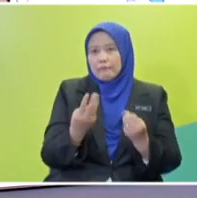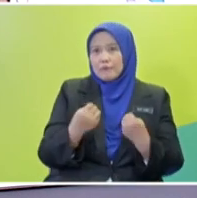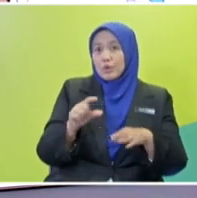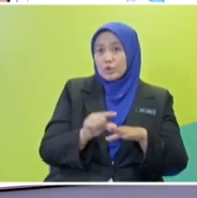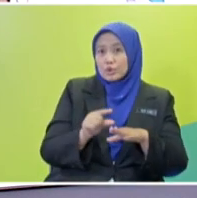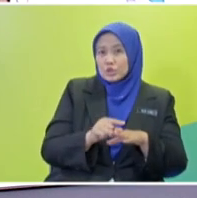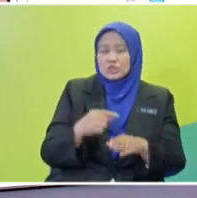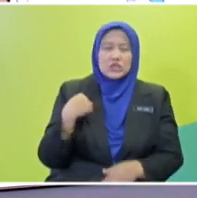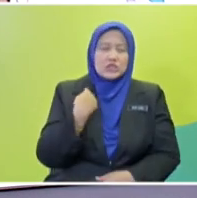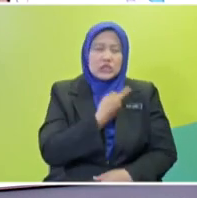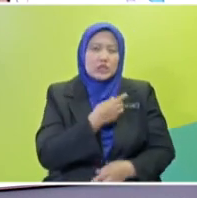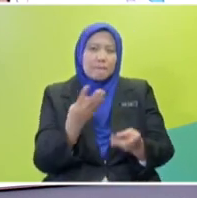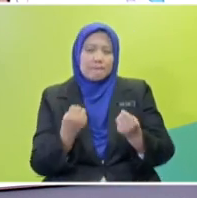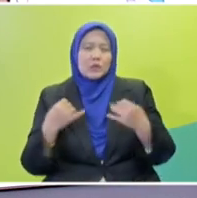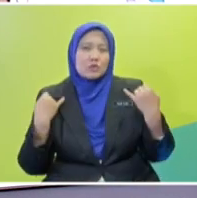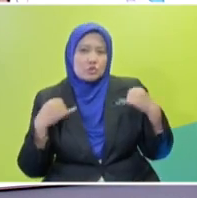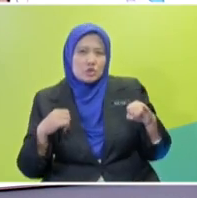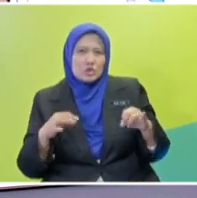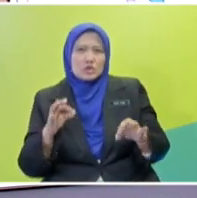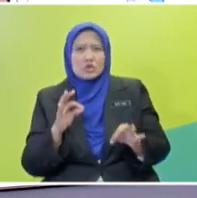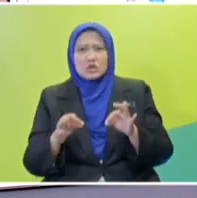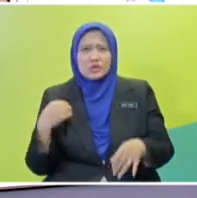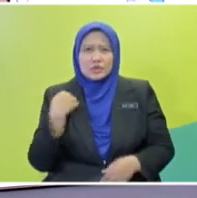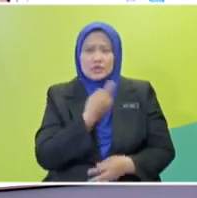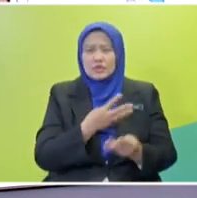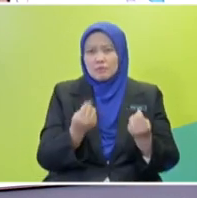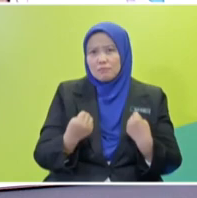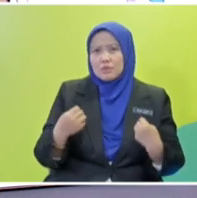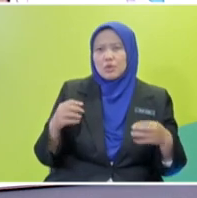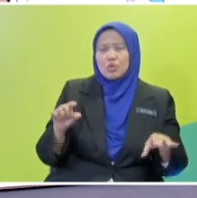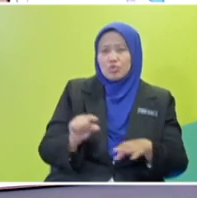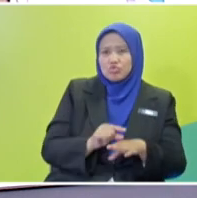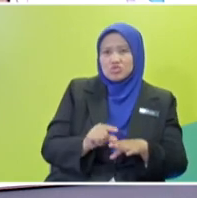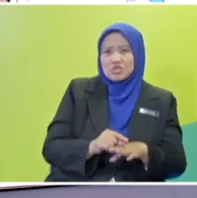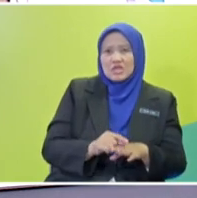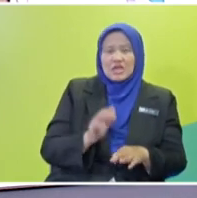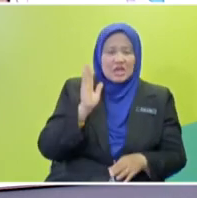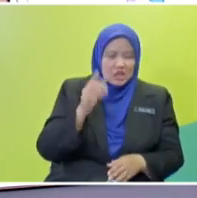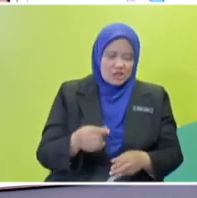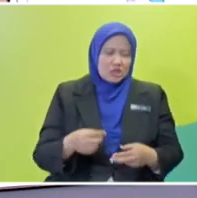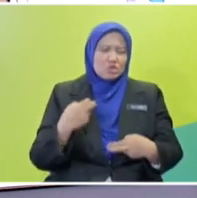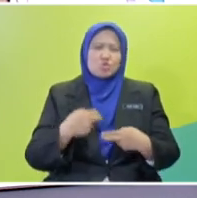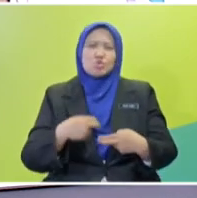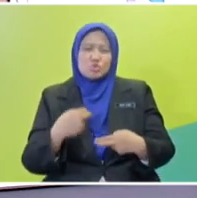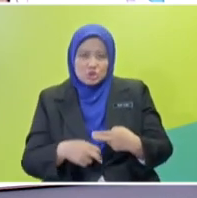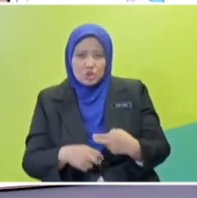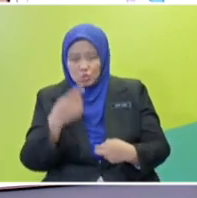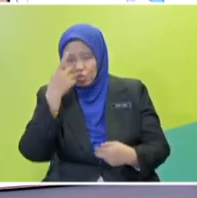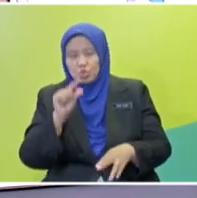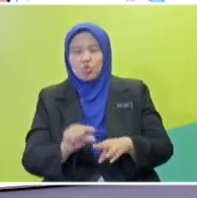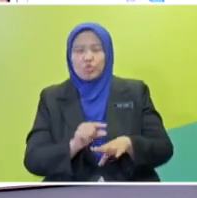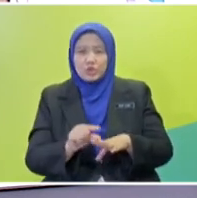kita tidak gunakan susah tak beli guna oke yang kedua kalau kita jual Mungkin orang tak beli setelah saya selalu besar contoh